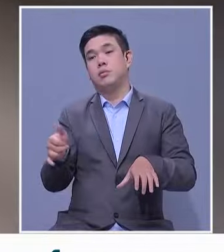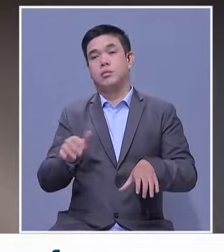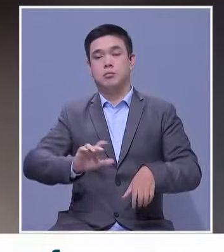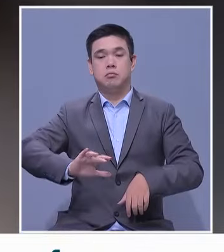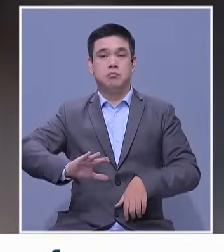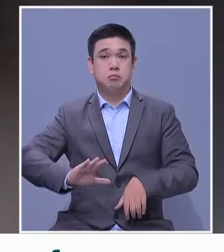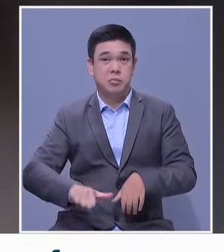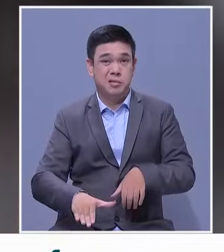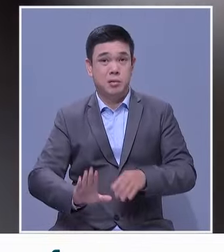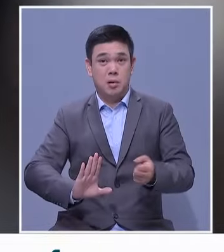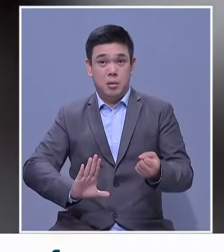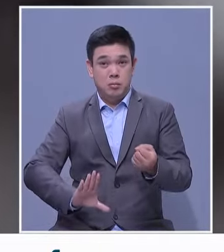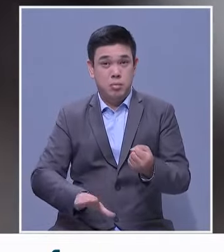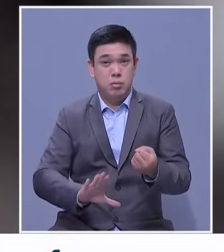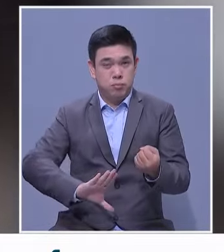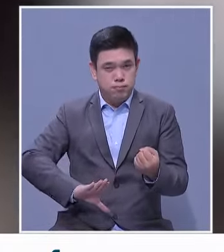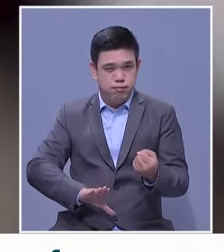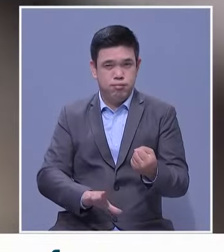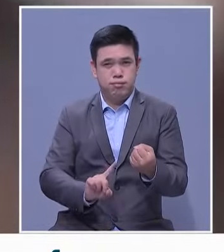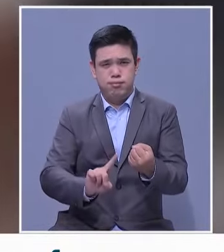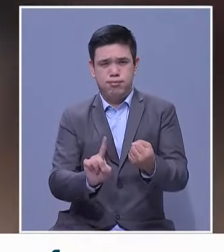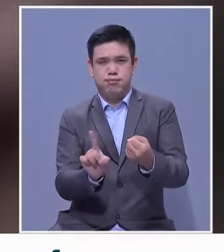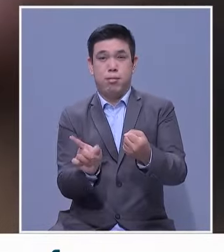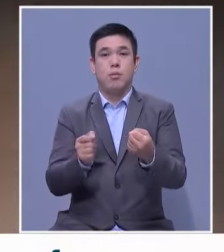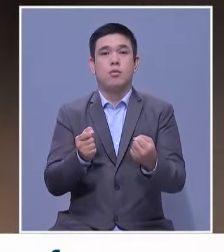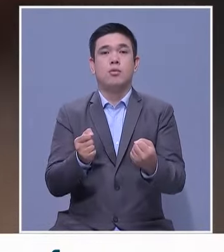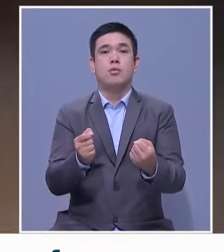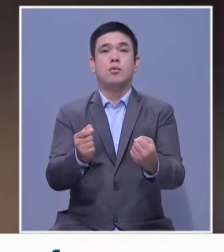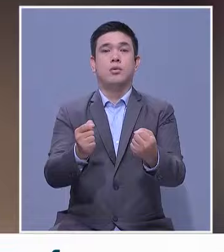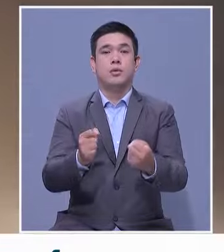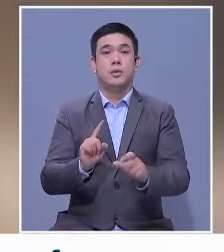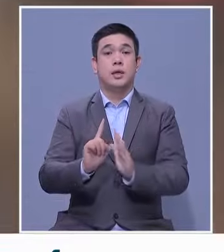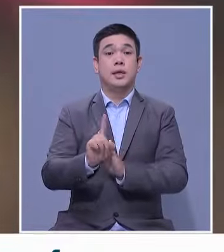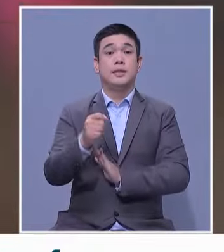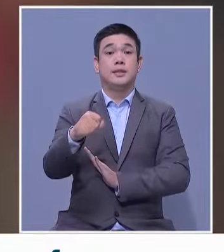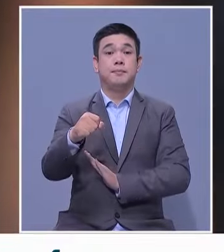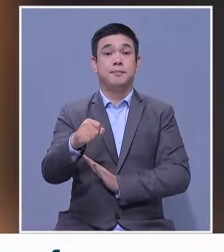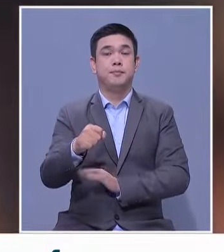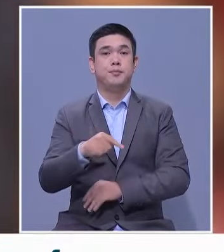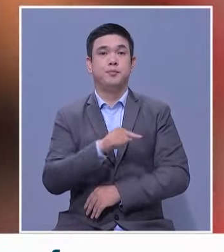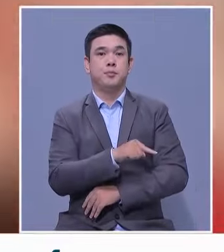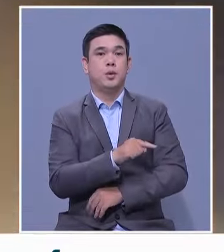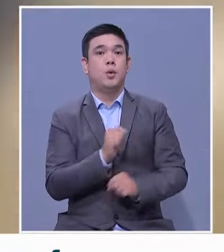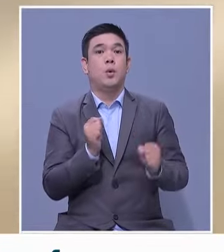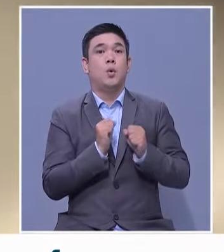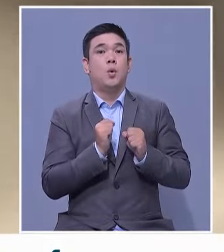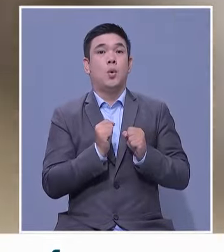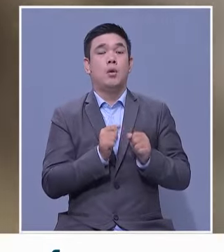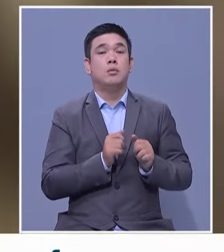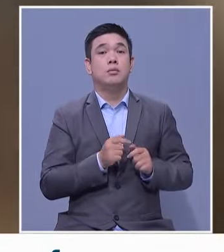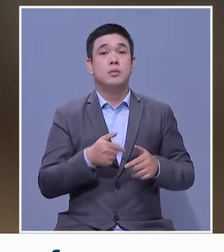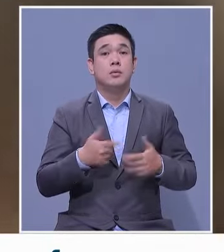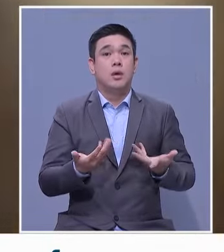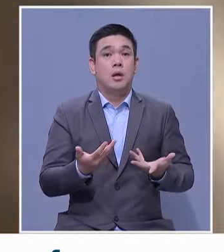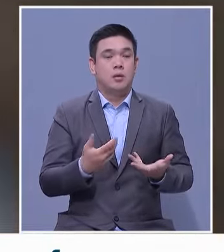ถอีกทีนึงแล้วก็ขับออกไปนะครับหลังจากนั้นประมาณ10นาทีปรากฏว่าลูกค้าก็กลัวนะคุณน้องท่านผู้ช ม